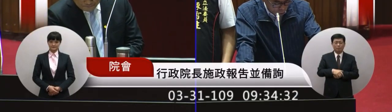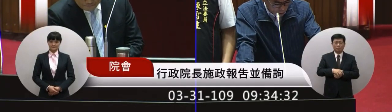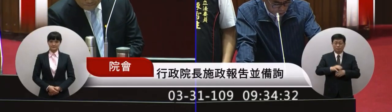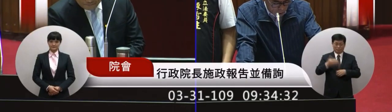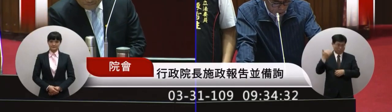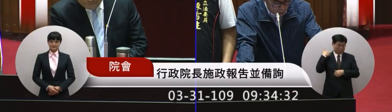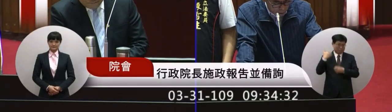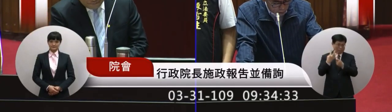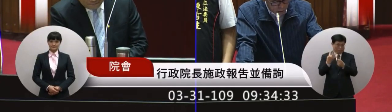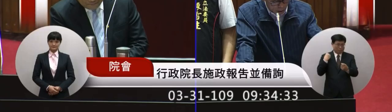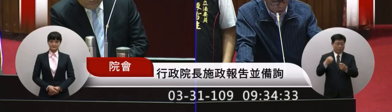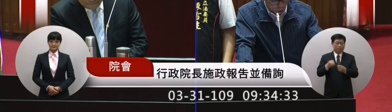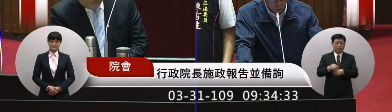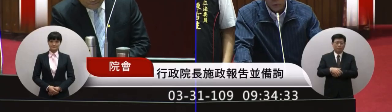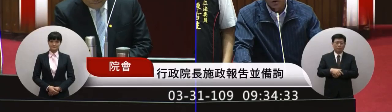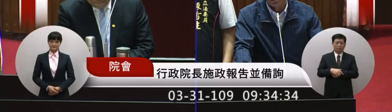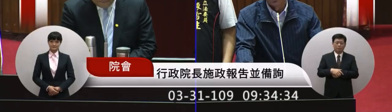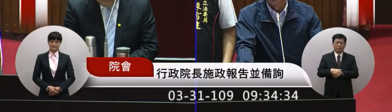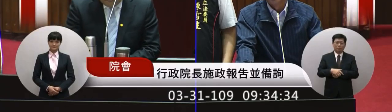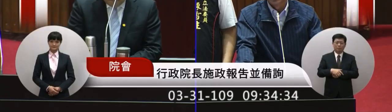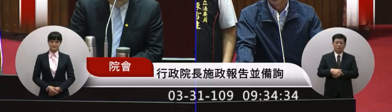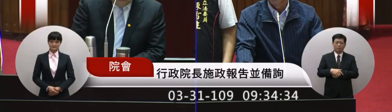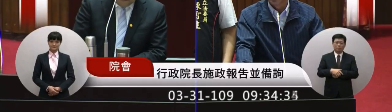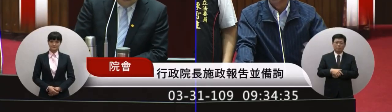在过去这几年，透过